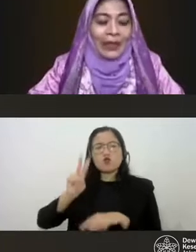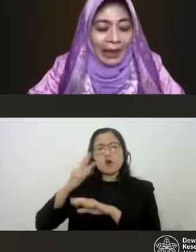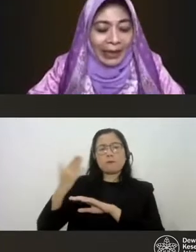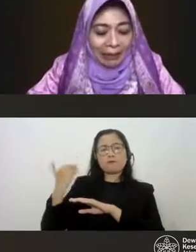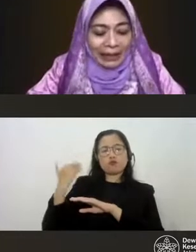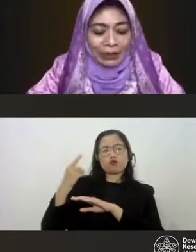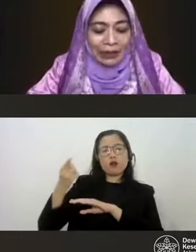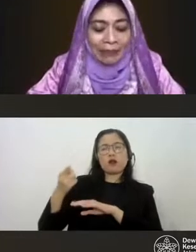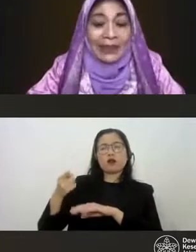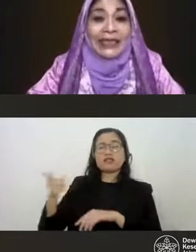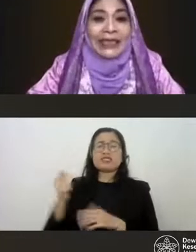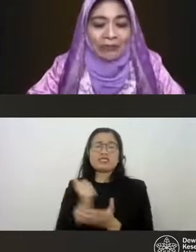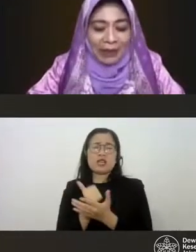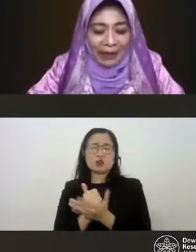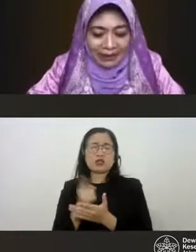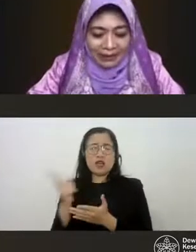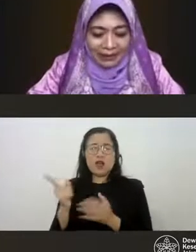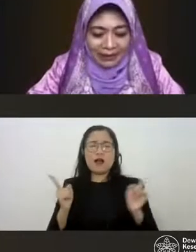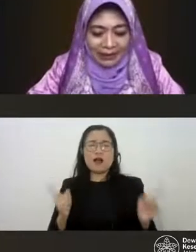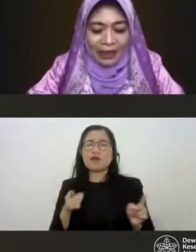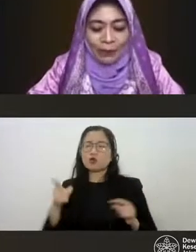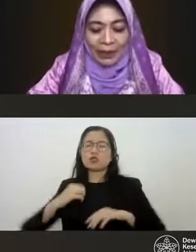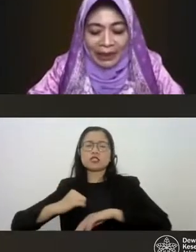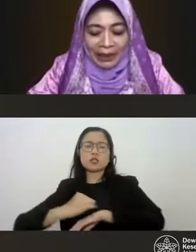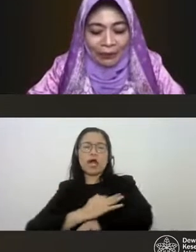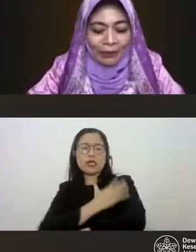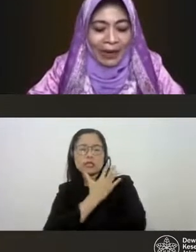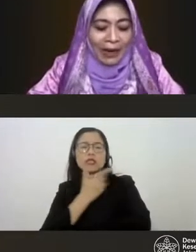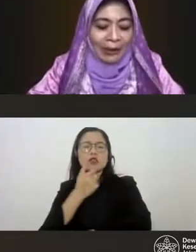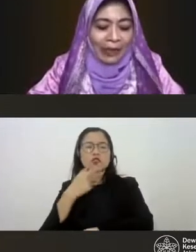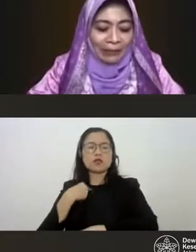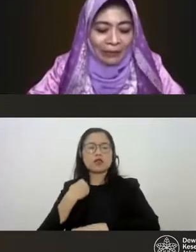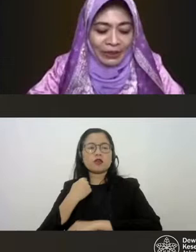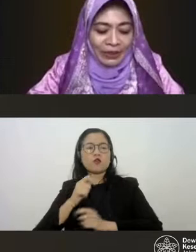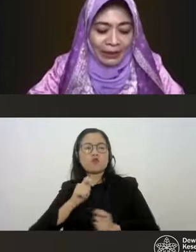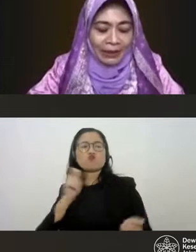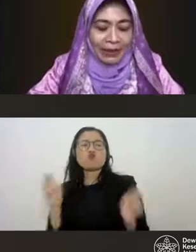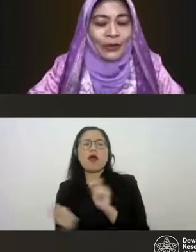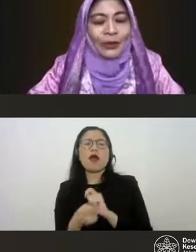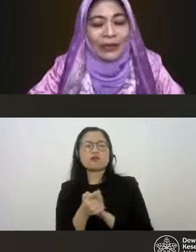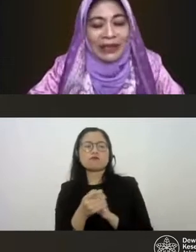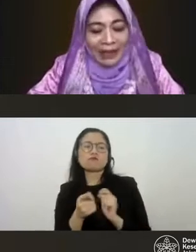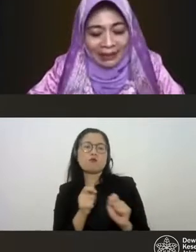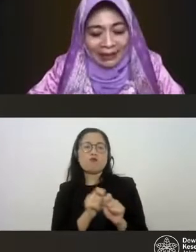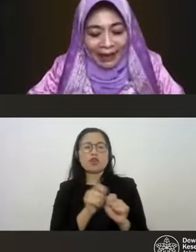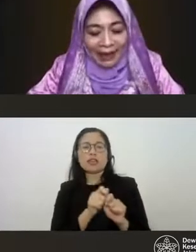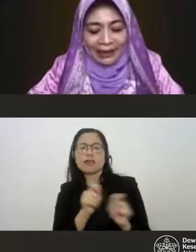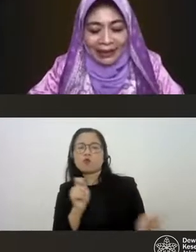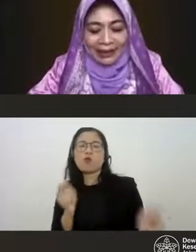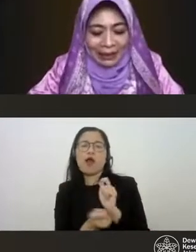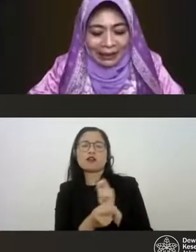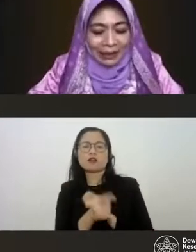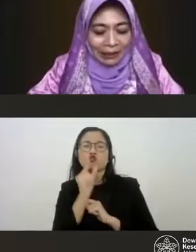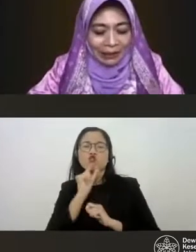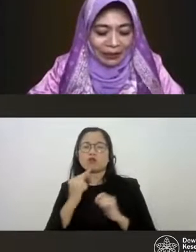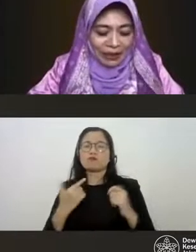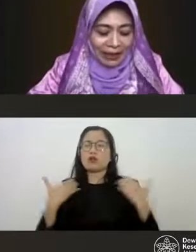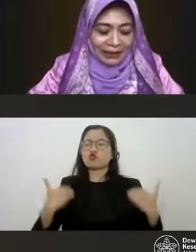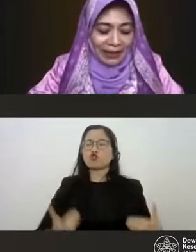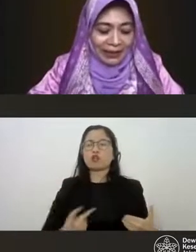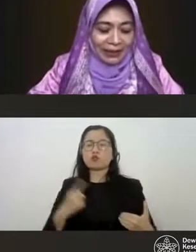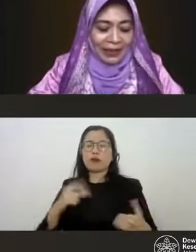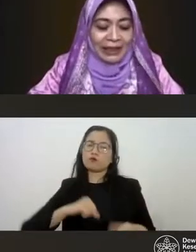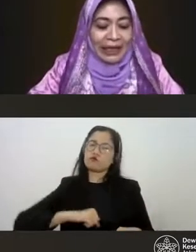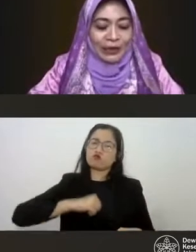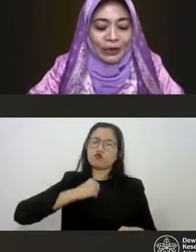agama seharusnya menjadi inspirasi atau penggerak perubahan bagi manusia untuk meningkatkan harkat dan martabat